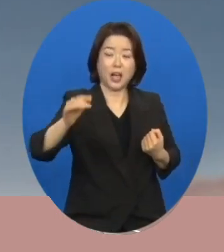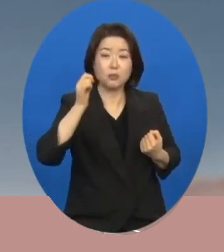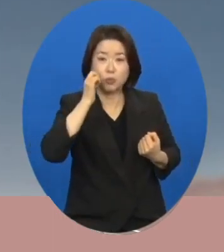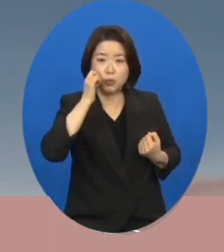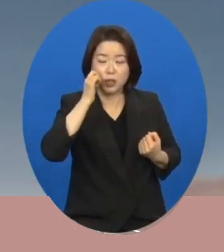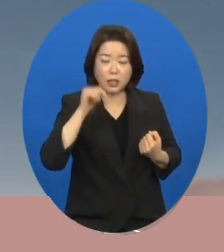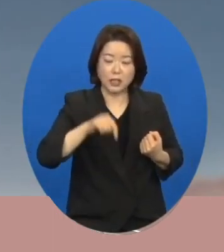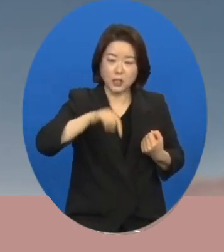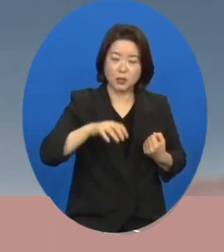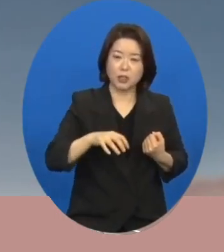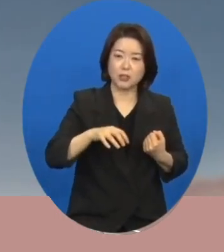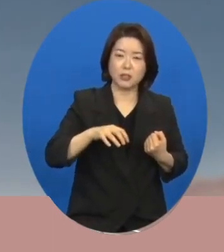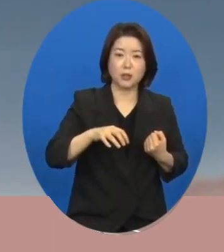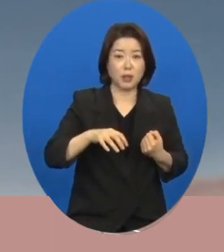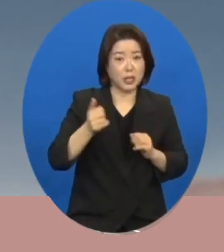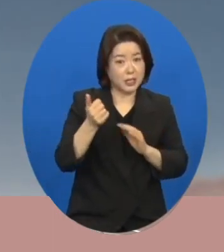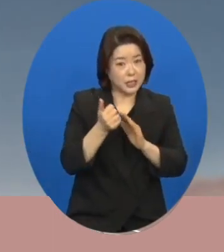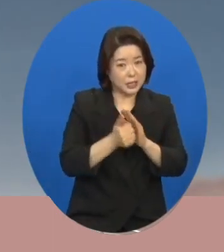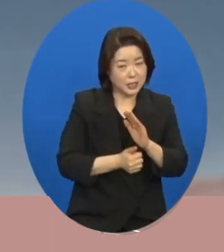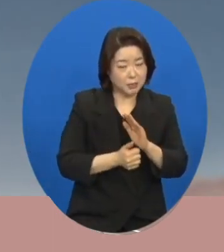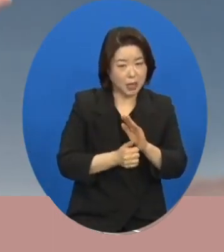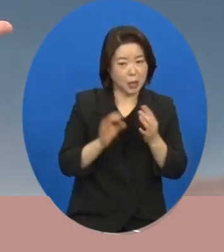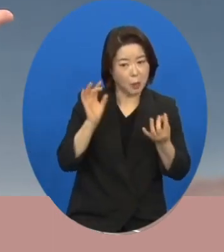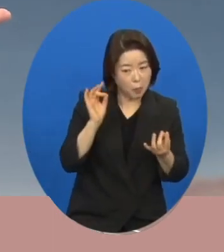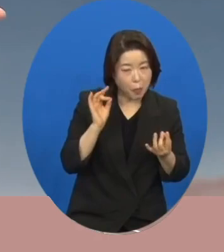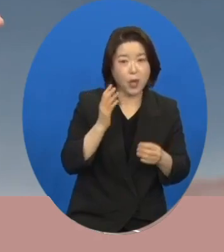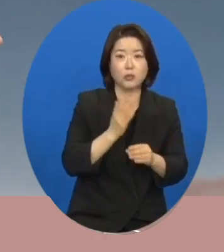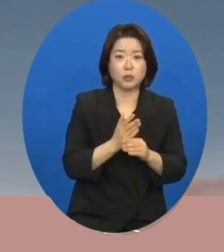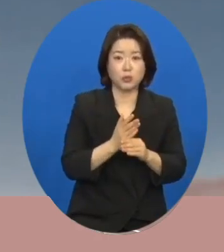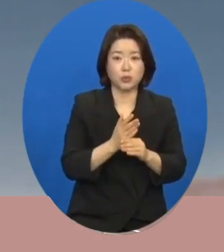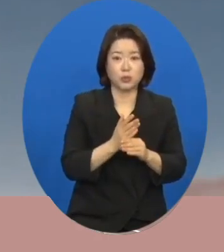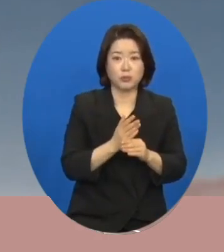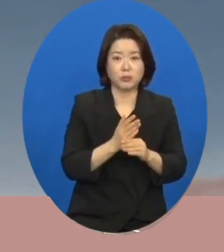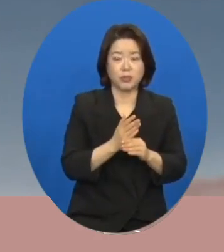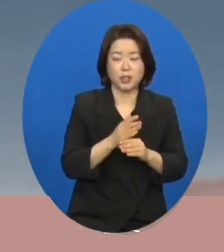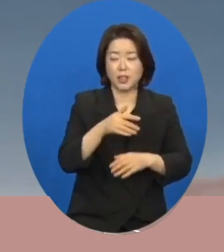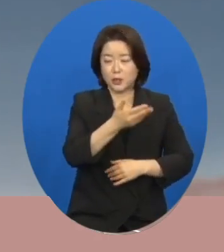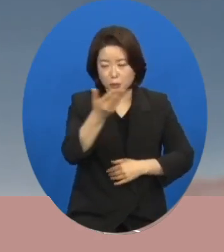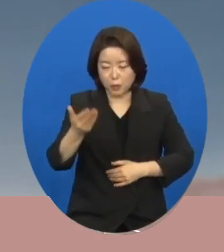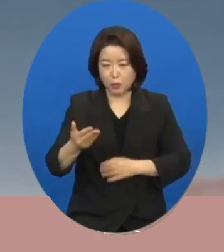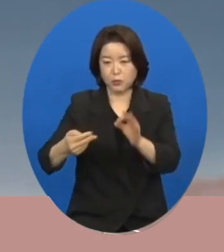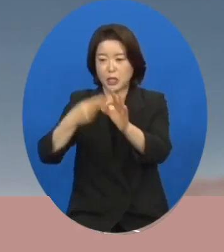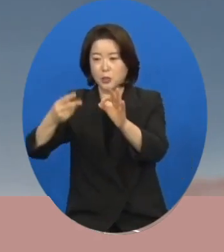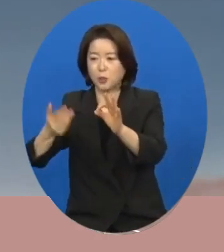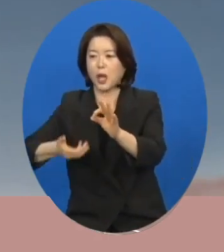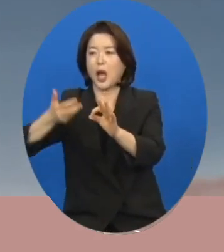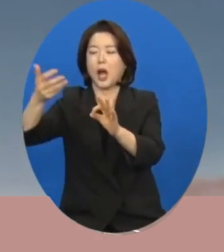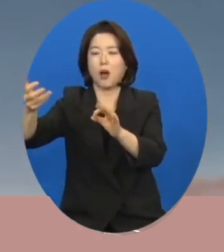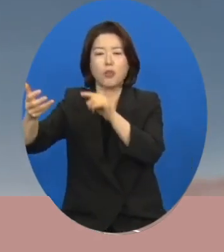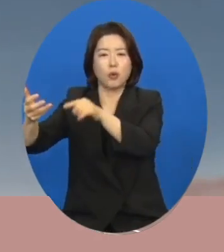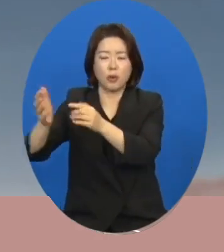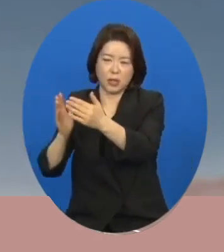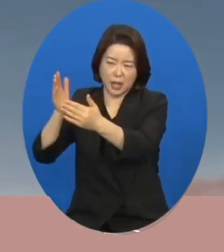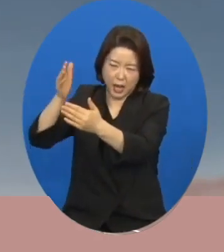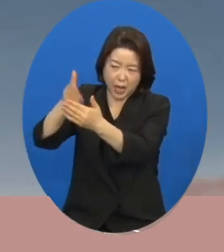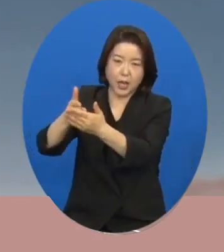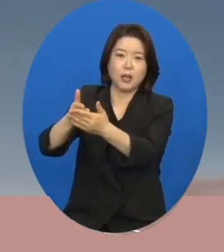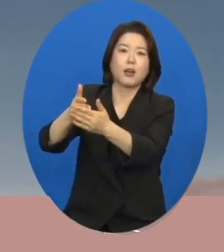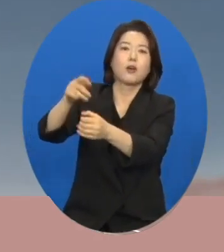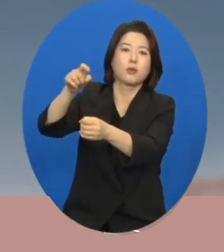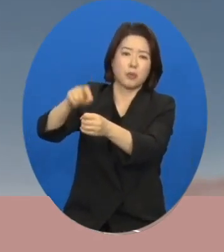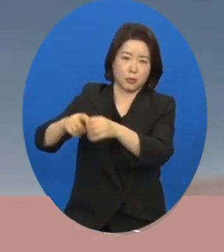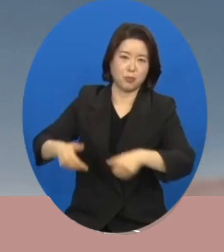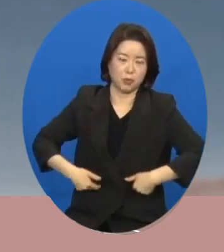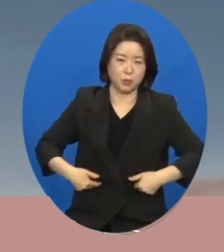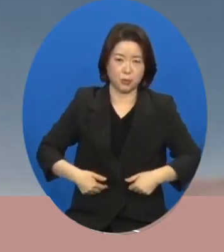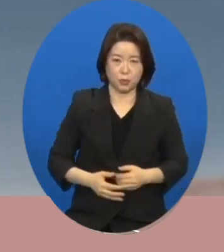않습니까 그거를 돌아보셔야 돼요 그래서 우리는 요단강을 건너가야 한다는 겁니다 자 그러면 어떻게 건너갈 수 있는가 인간의